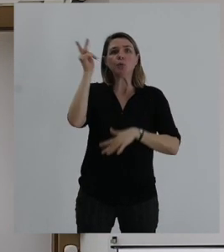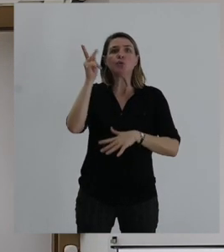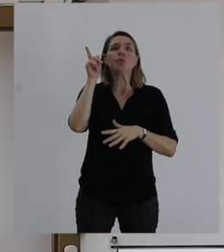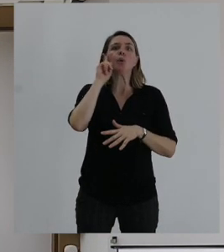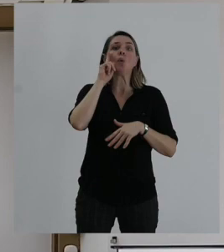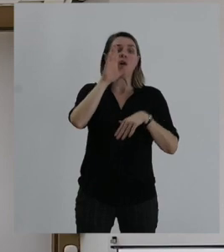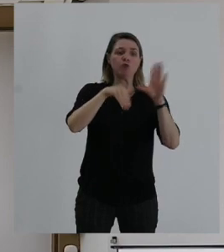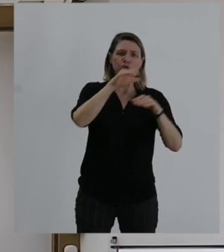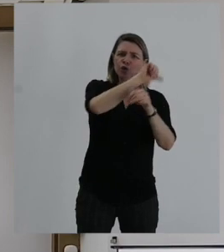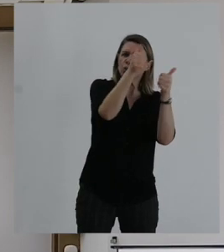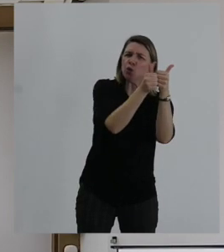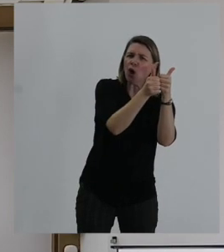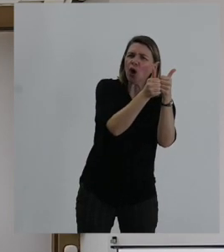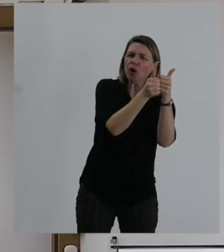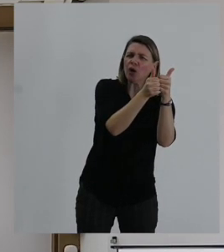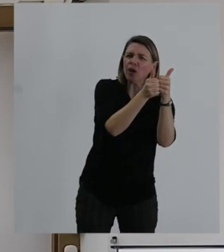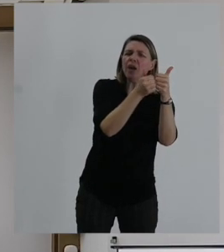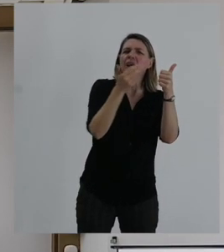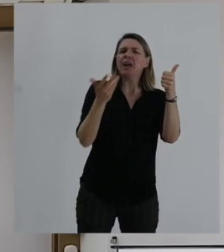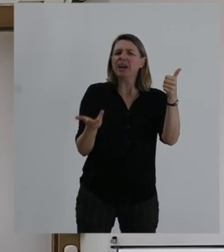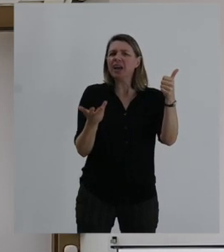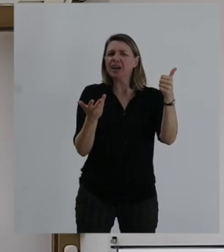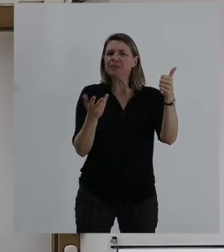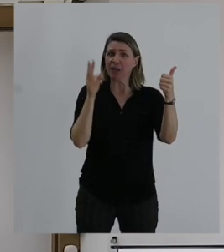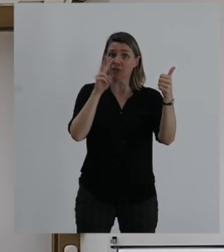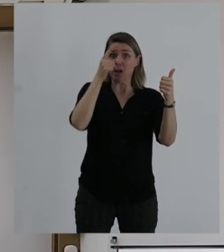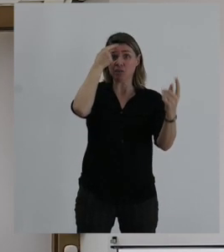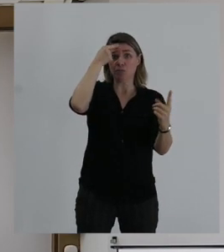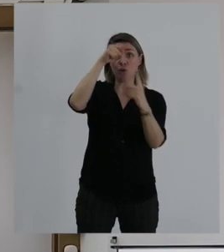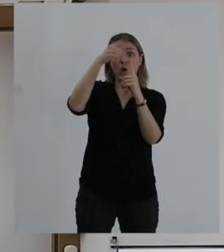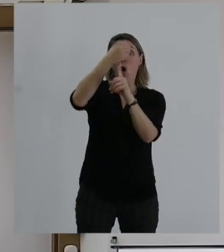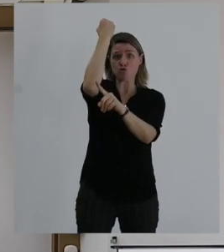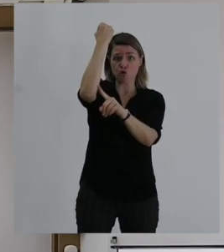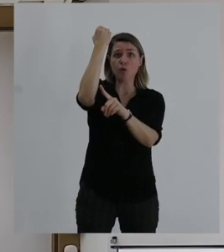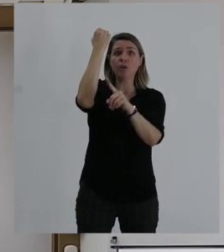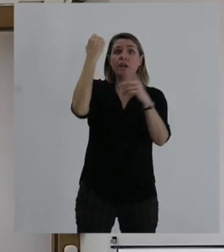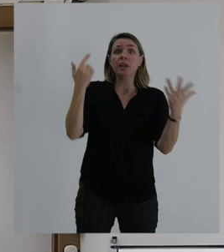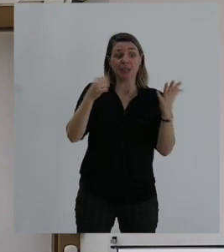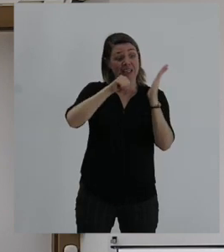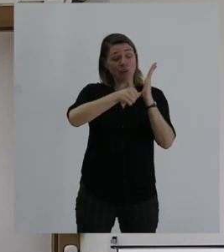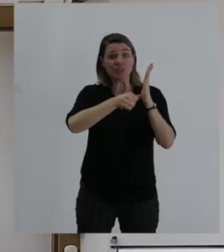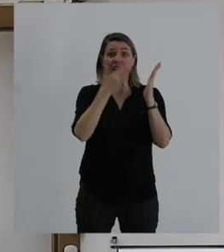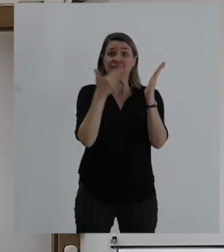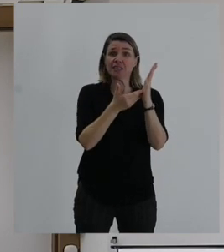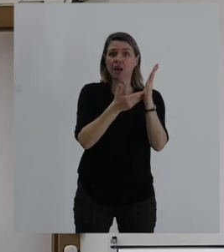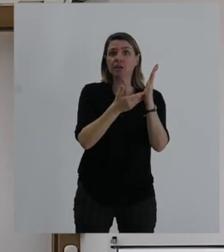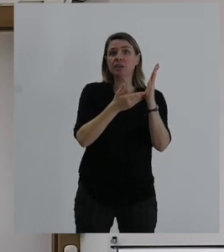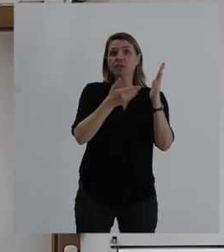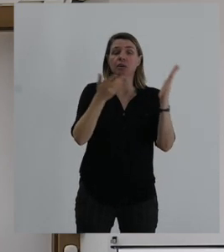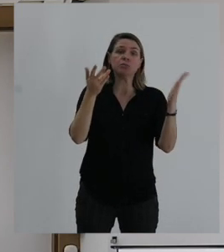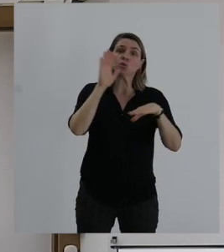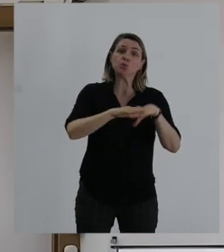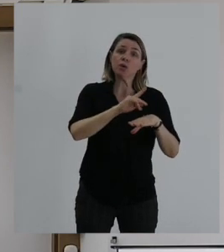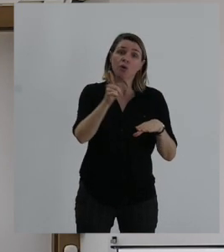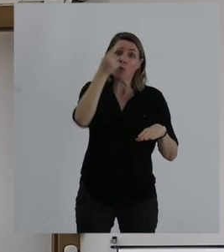que ça fonctionne avec des tuteurs, et sinon, en fait c'est un vrai enjeu, et si on veut marquer ça comme étant identitaire, je pense qu'en fait ça ne l'est pas,